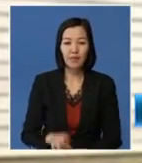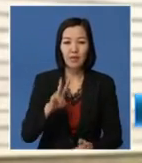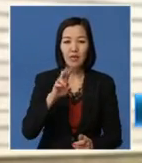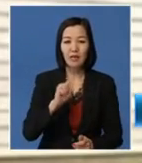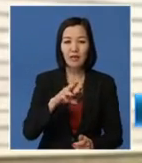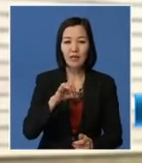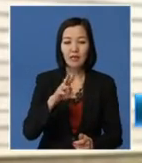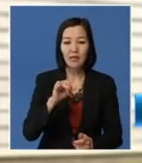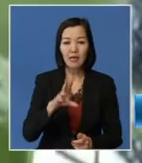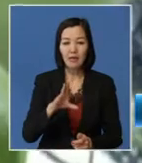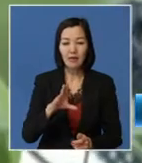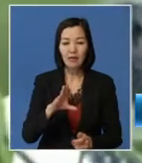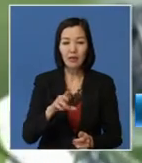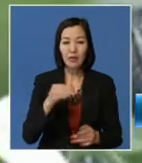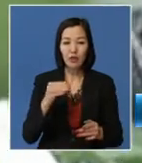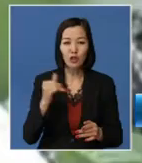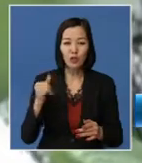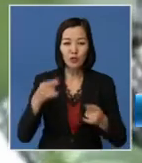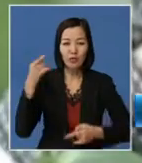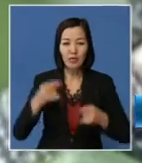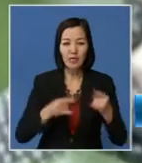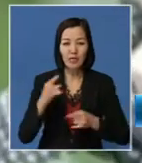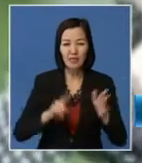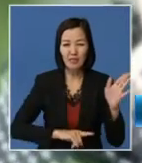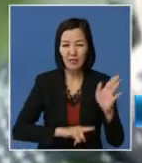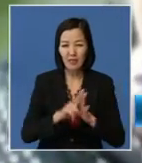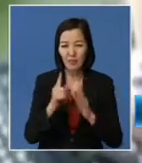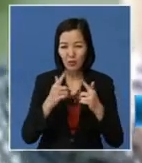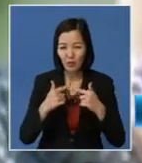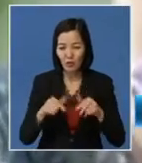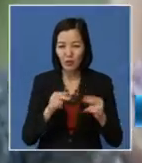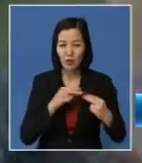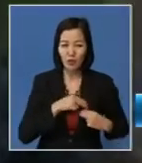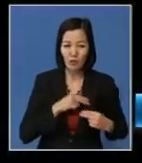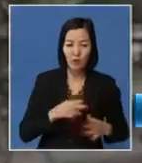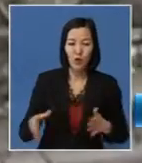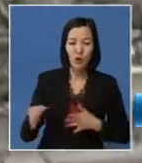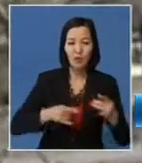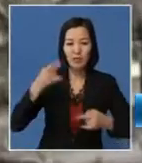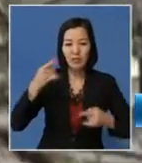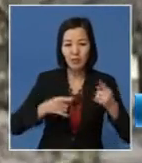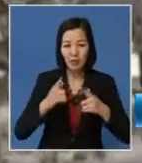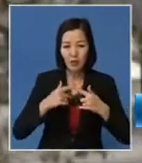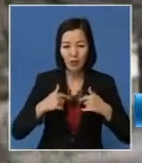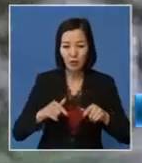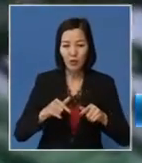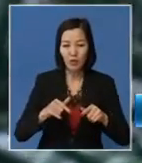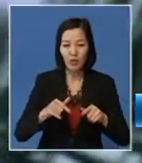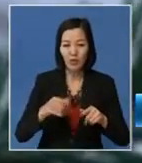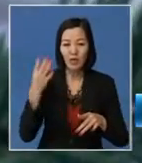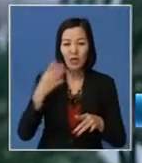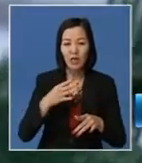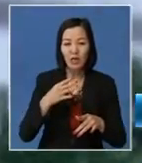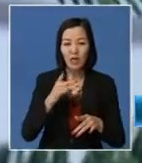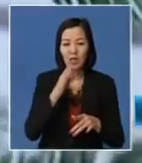Наталья Васильевна Борсенко, Жетісу телеарнасы негізін қалаушылардың бірі тұлға ірі. Облыстық телеарна құру идеясы қылшылдаған 40